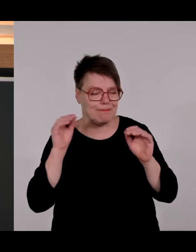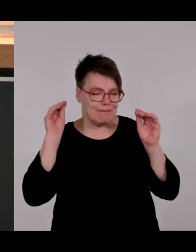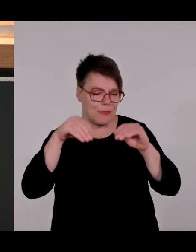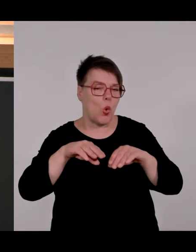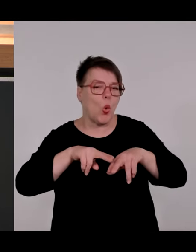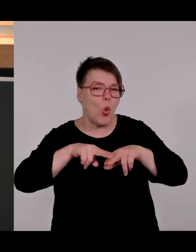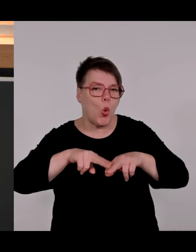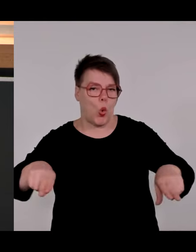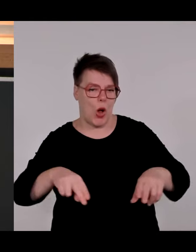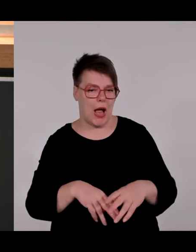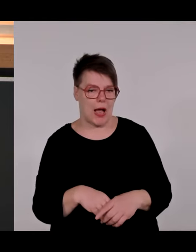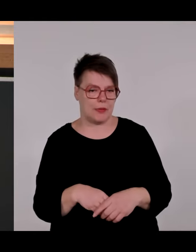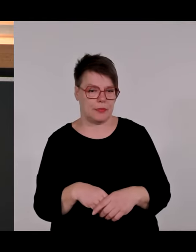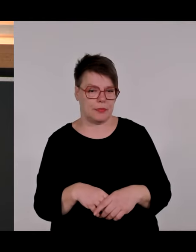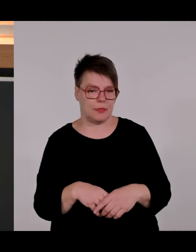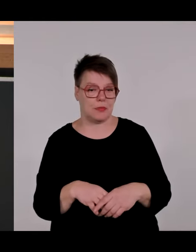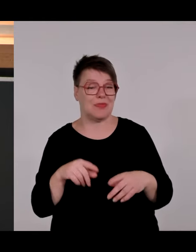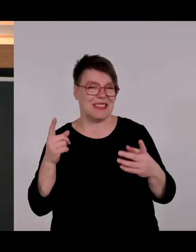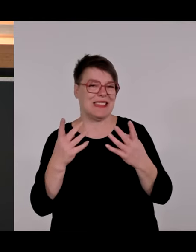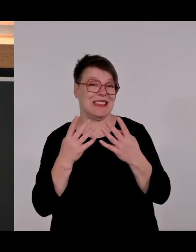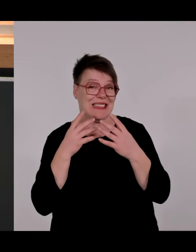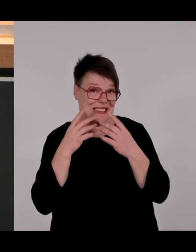Jahren ausprobiert.